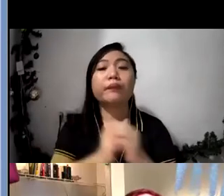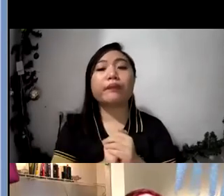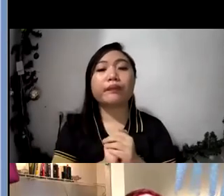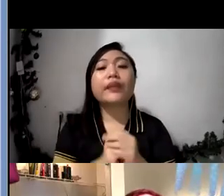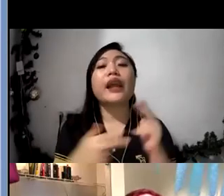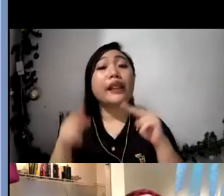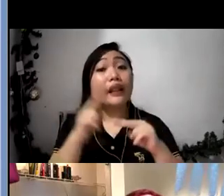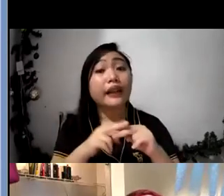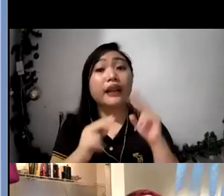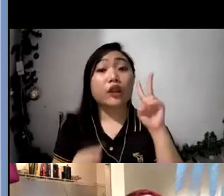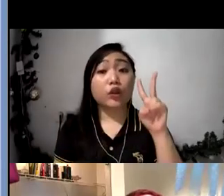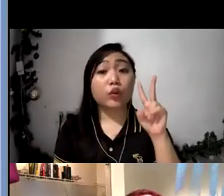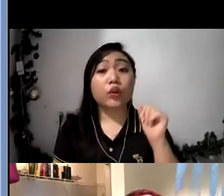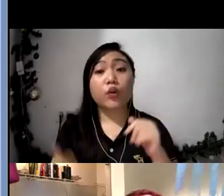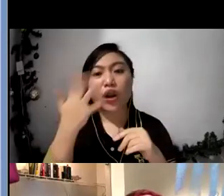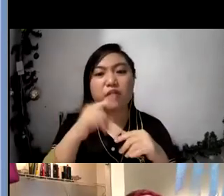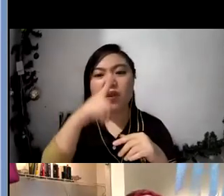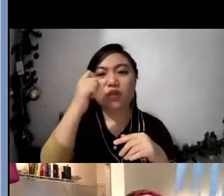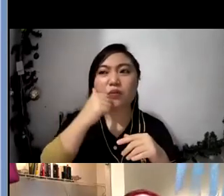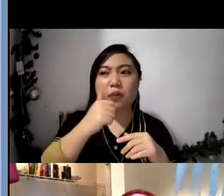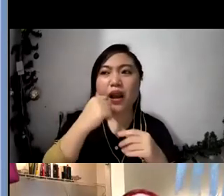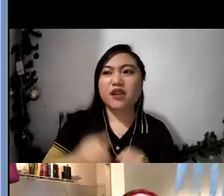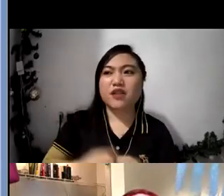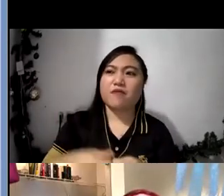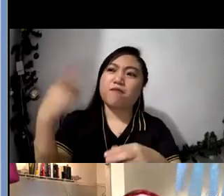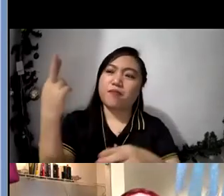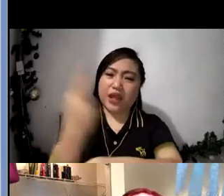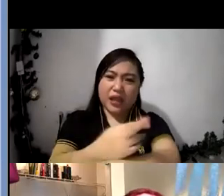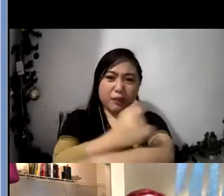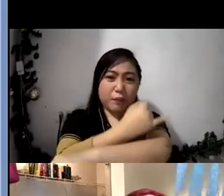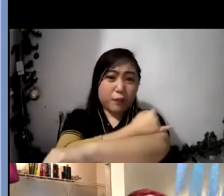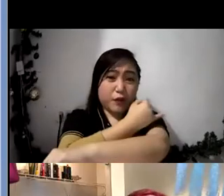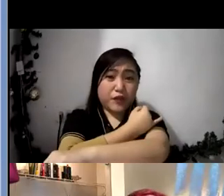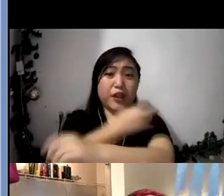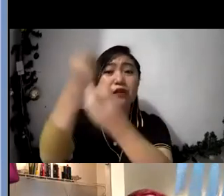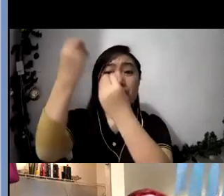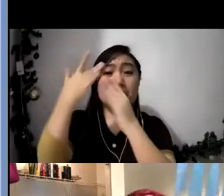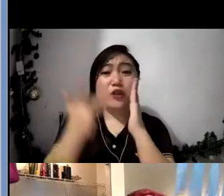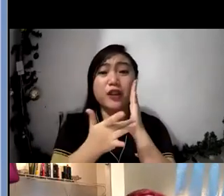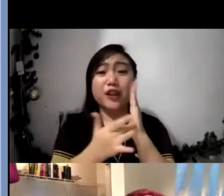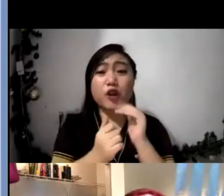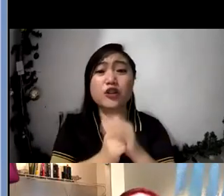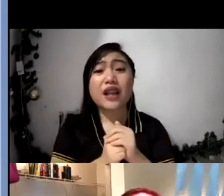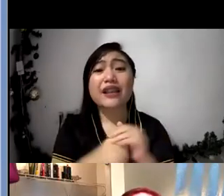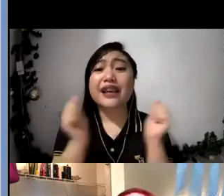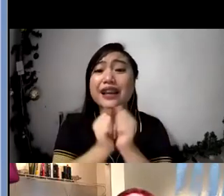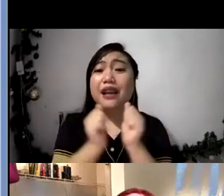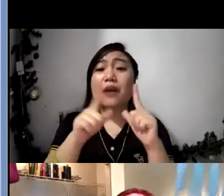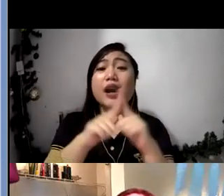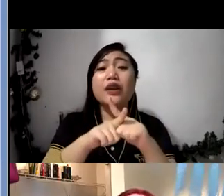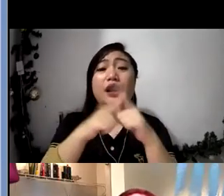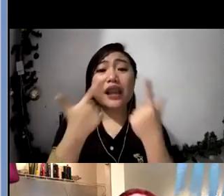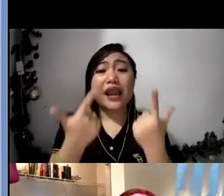yan kasi nag-revolutionize din yung information technology natin. At bahagi dun sa prosesong yan, yung library systems natin,